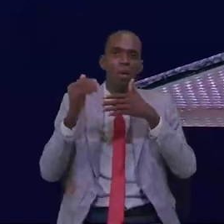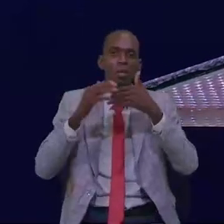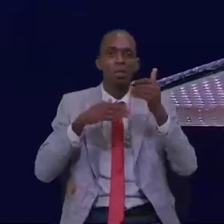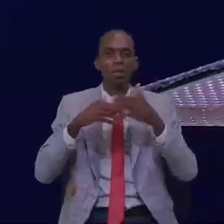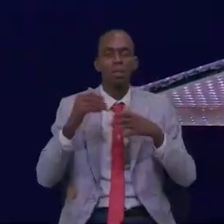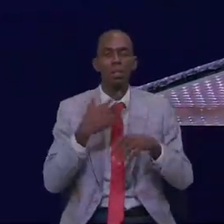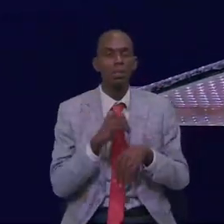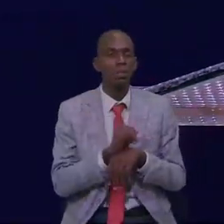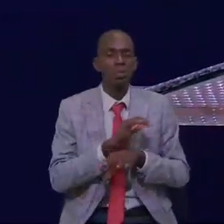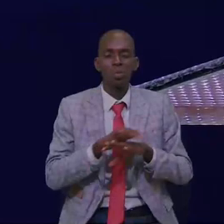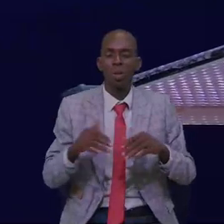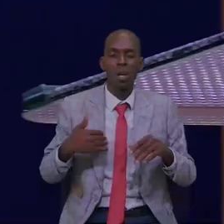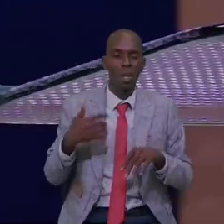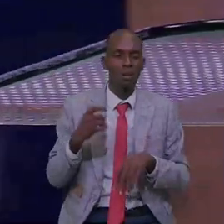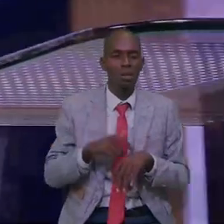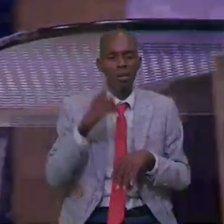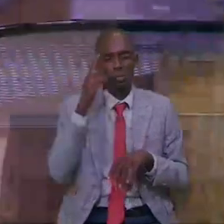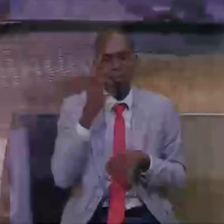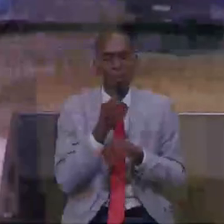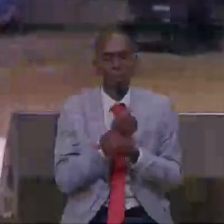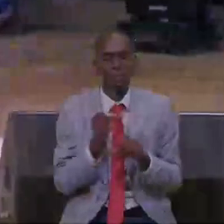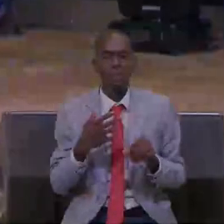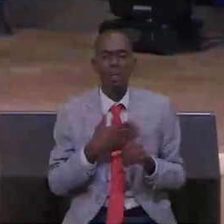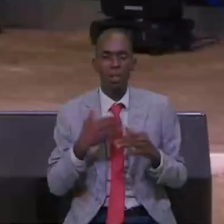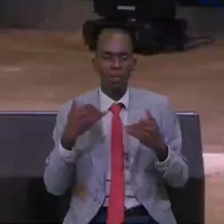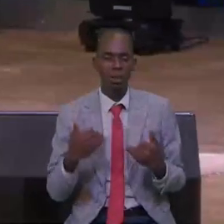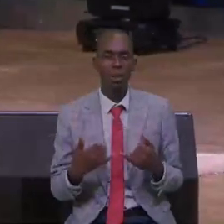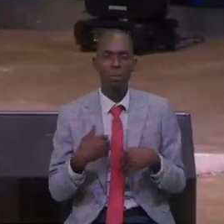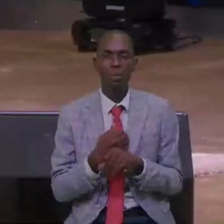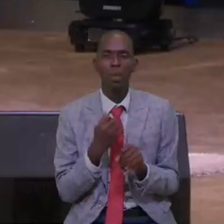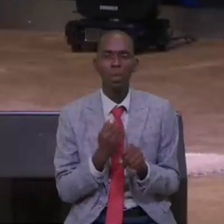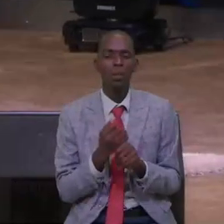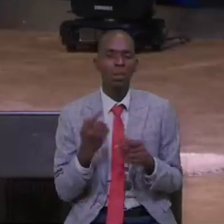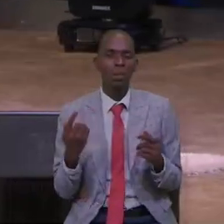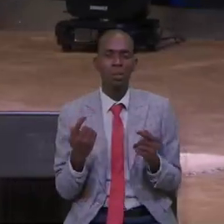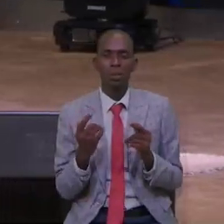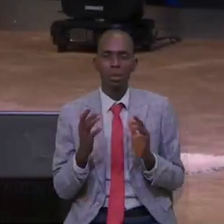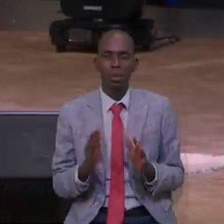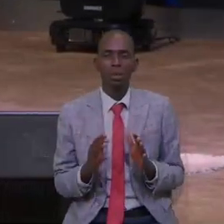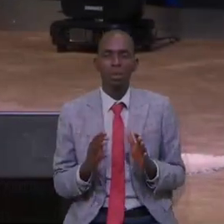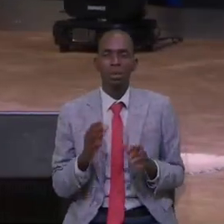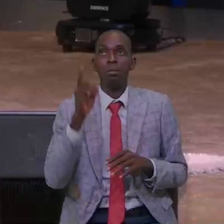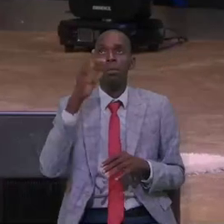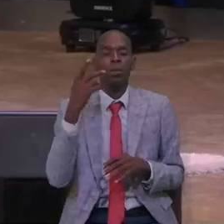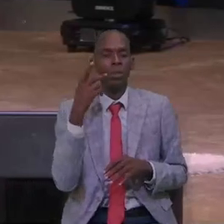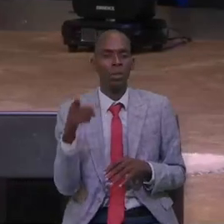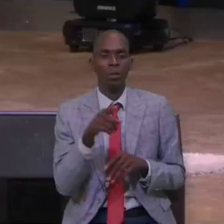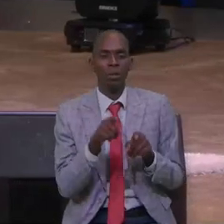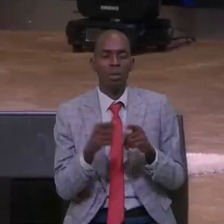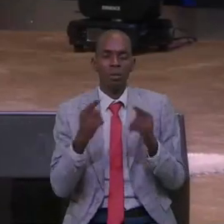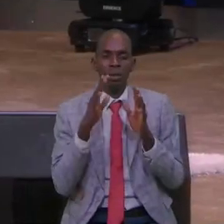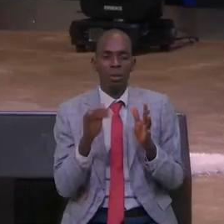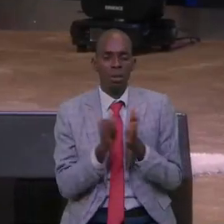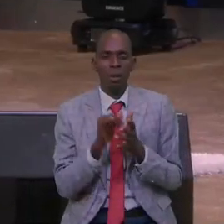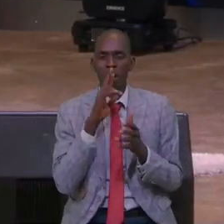sont trop occupés de bâtir le monde sans avoir le temps pour le salut. Et ces pécheurs-là, Dieu les regarde comme pécheurs. Ils sont sans